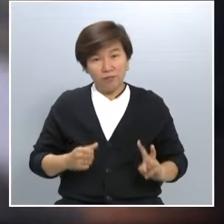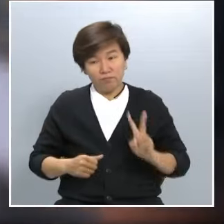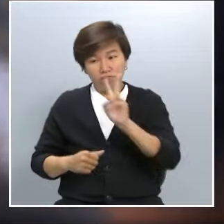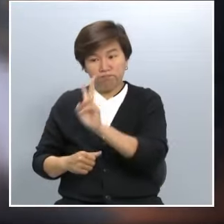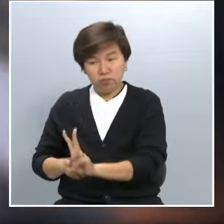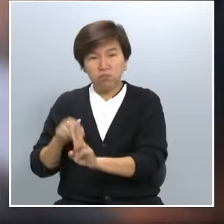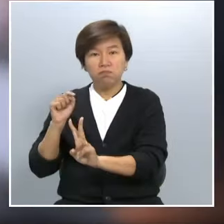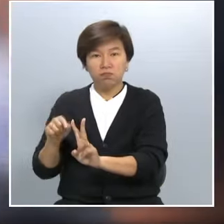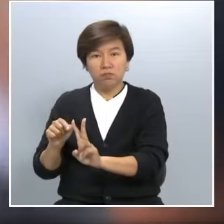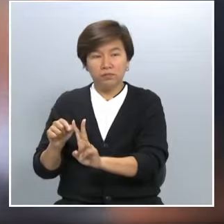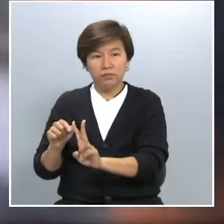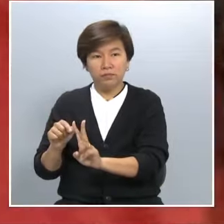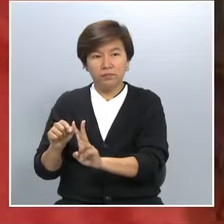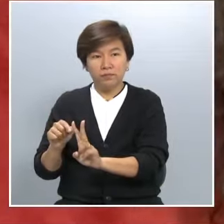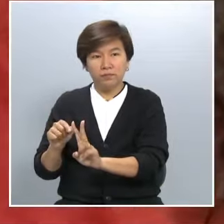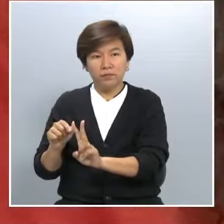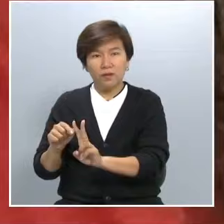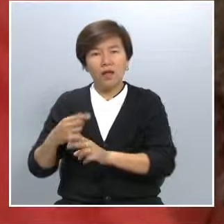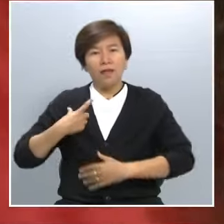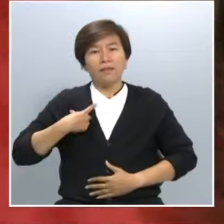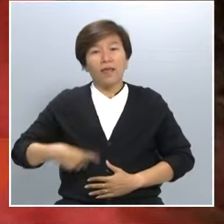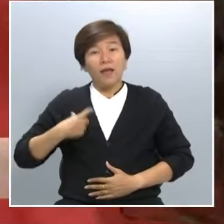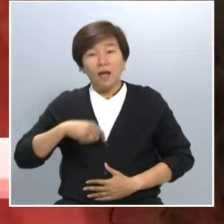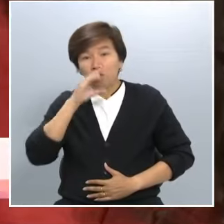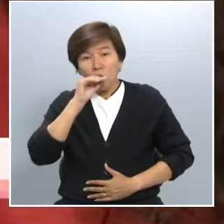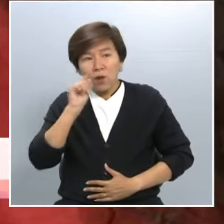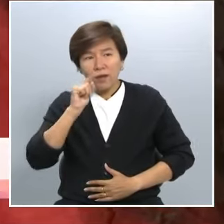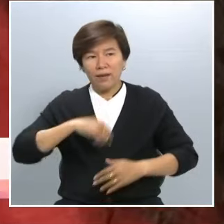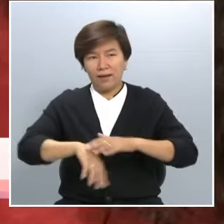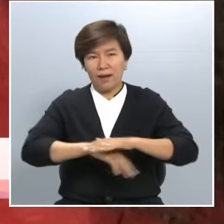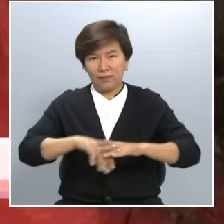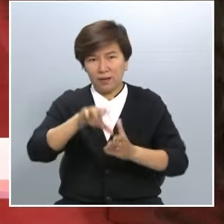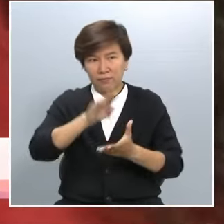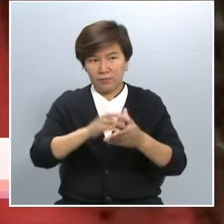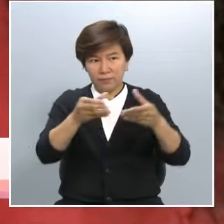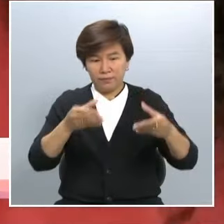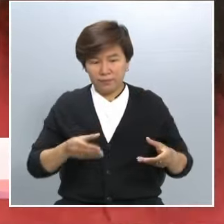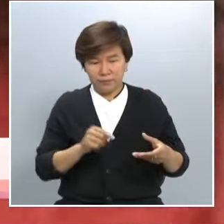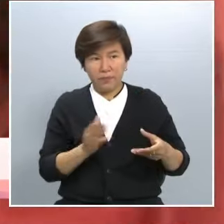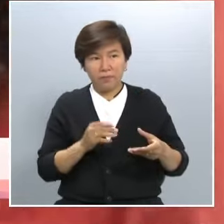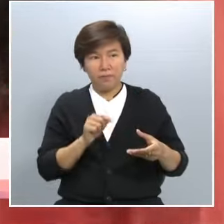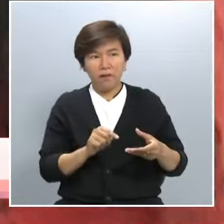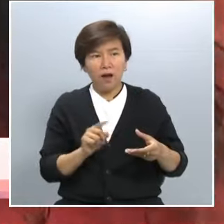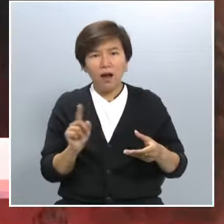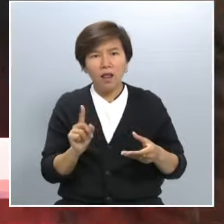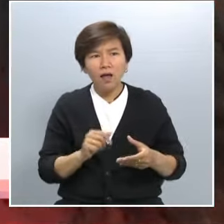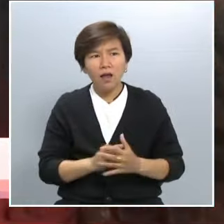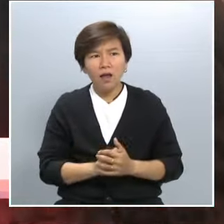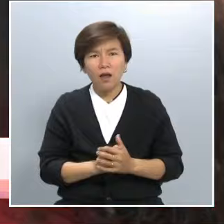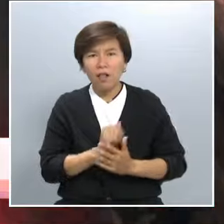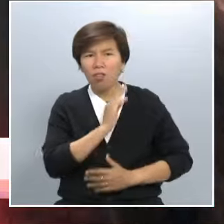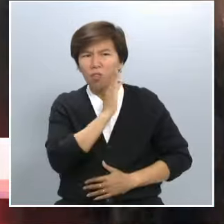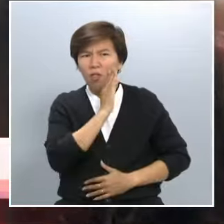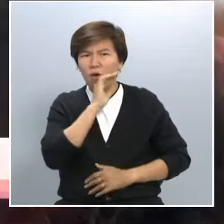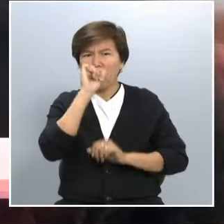แล้วนะคะเบื้องต้นทนายพัทบอกว่าหลักฐานในเอกสารทุกอย่างเป็นการมโนนี่สร้างเอกสารเท็จขึ้นม